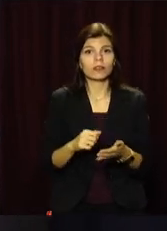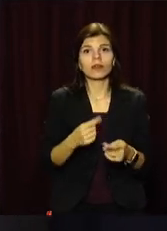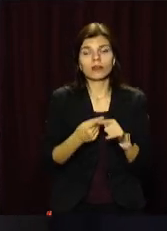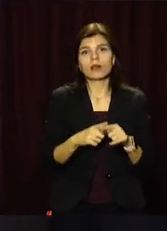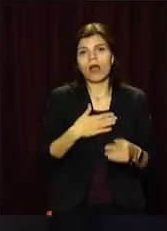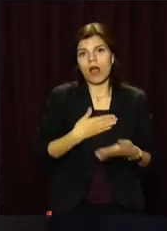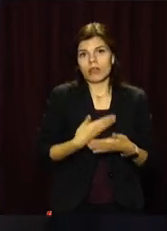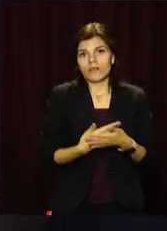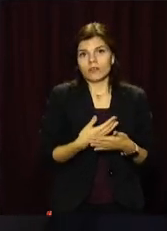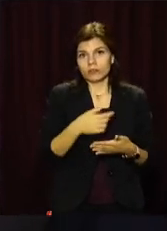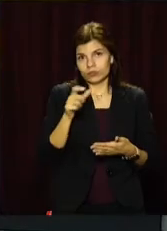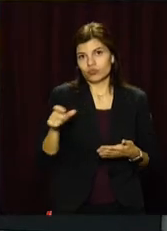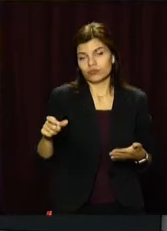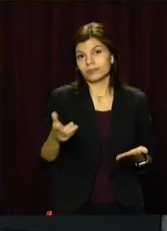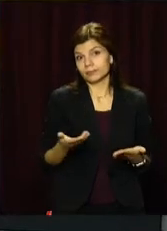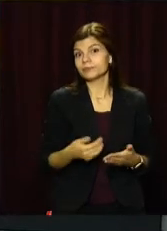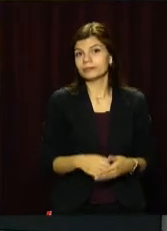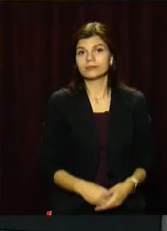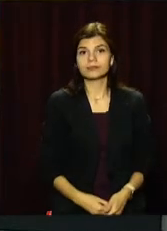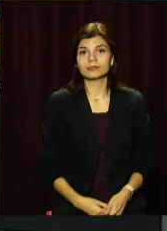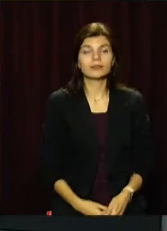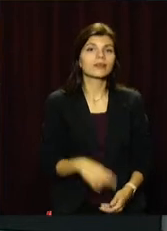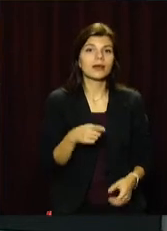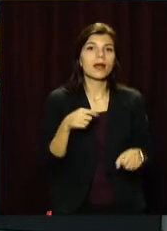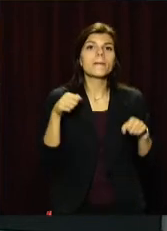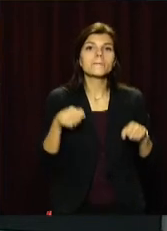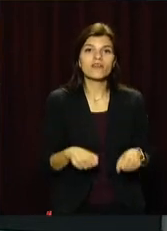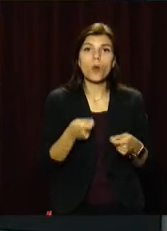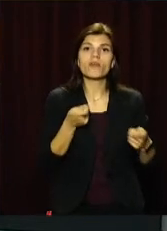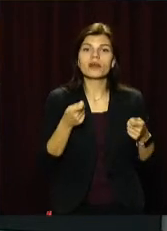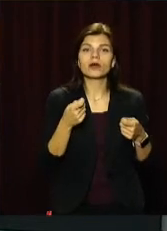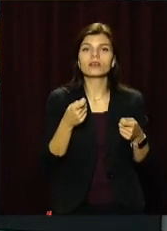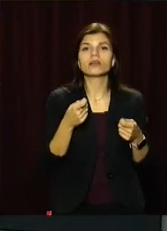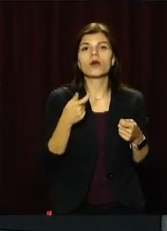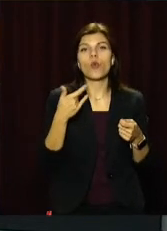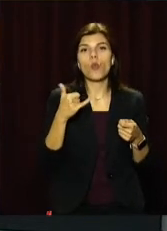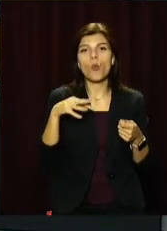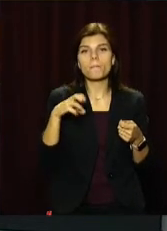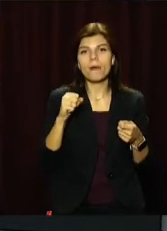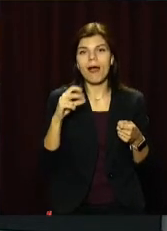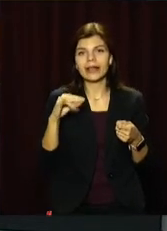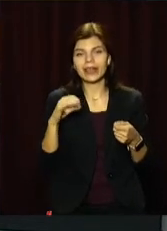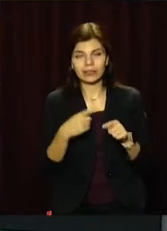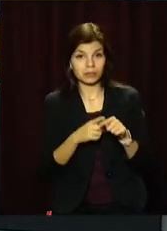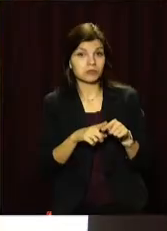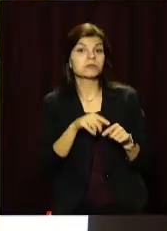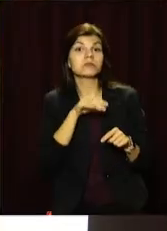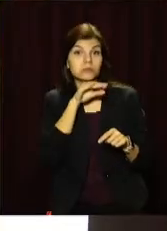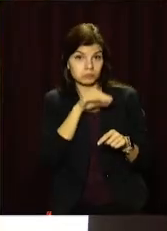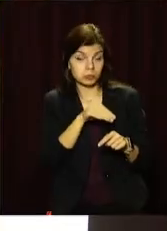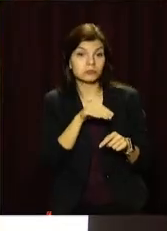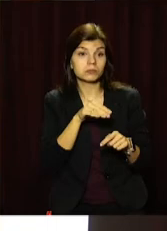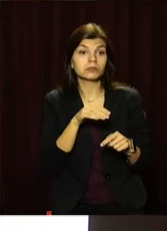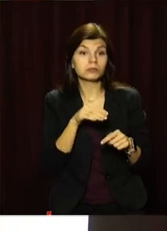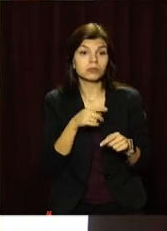каталізатором активності самих жителів. Правові, управлінські, гуманітарні та IT-фахівці – такі спеціальності цього